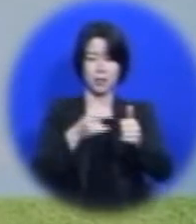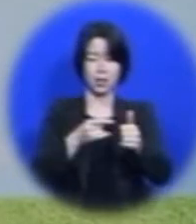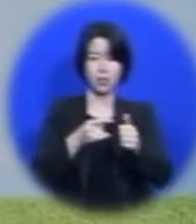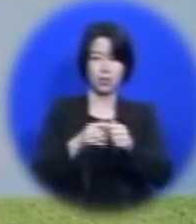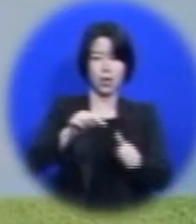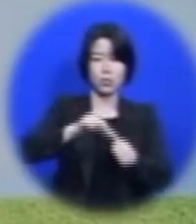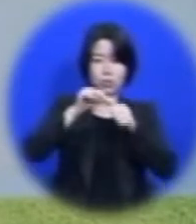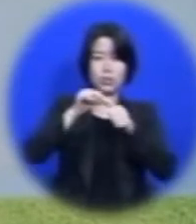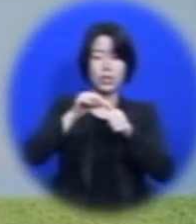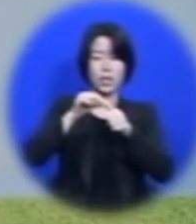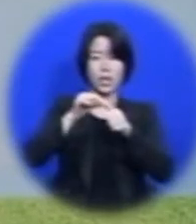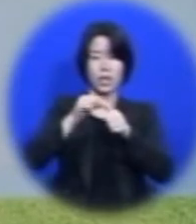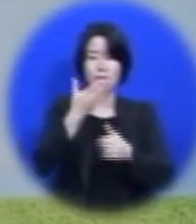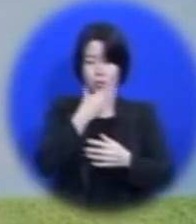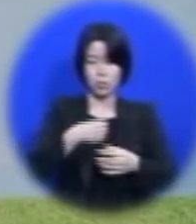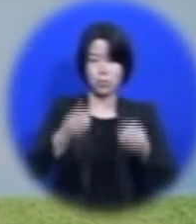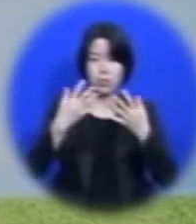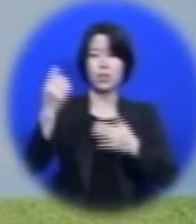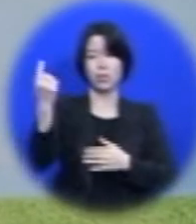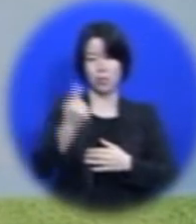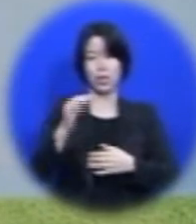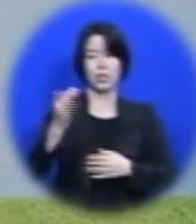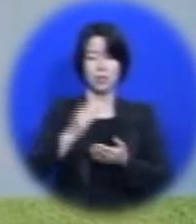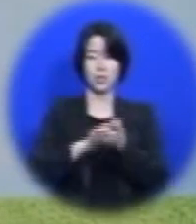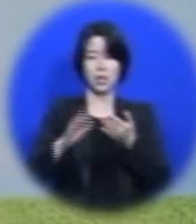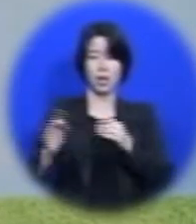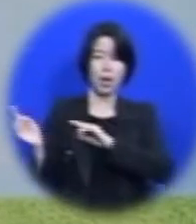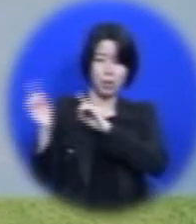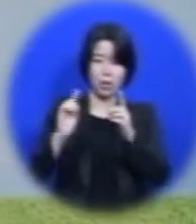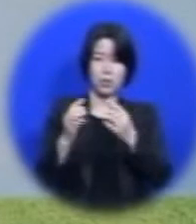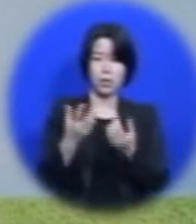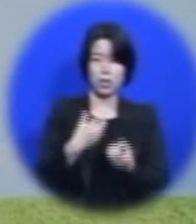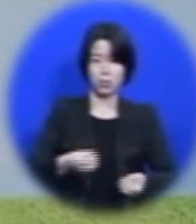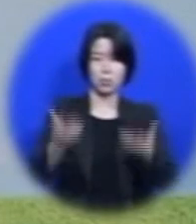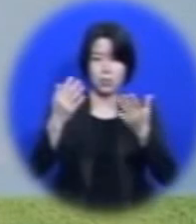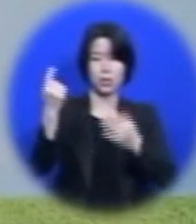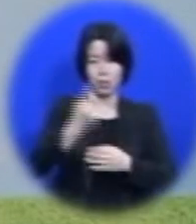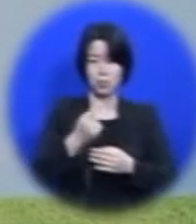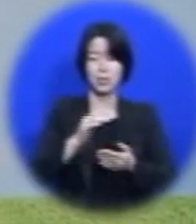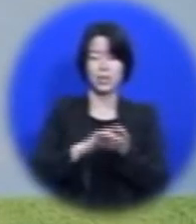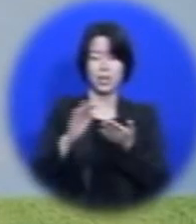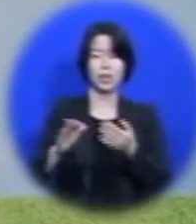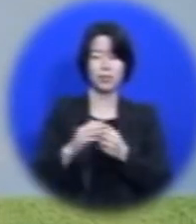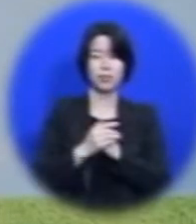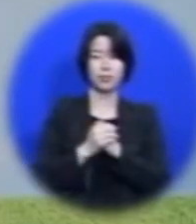구원의 축복이 임합니다. 회복의 축복이 임합니다.